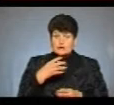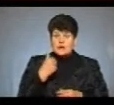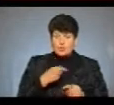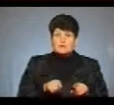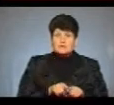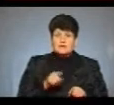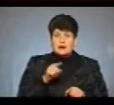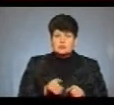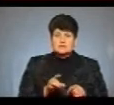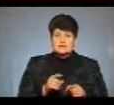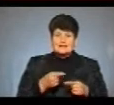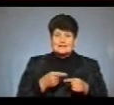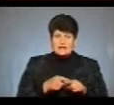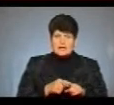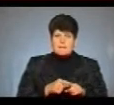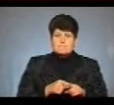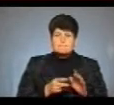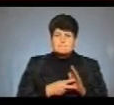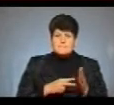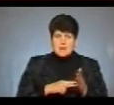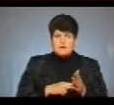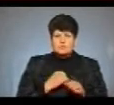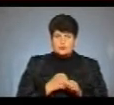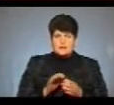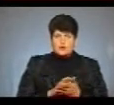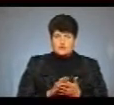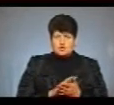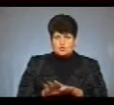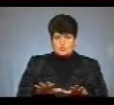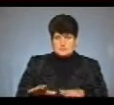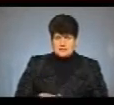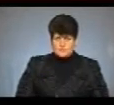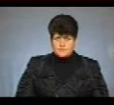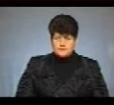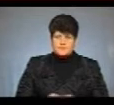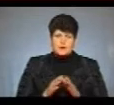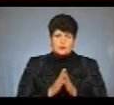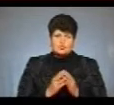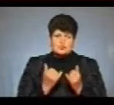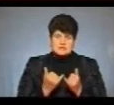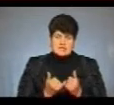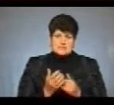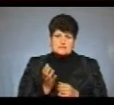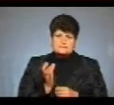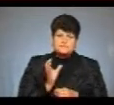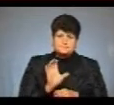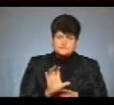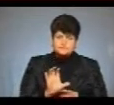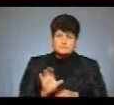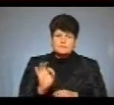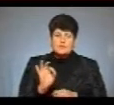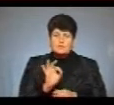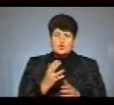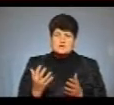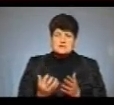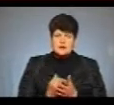само піротехніки планово проводили очистку місцевості. Зараз прошу до ефіру відеоінформацію про знахідки